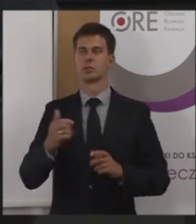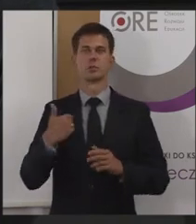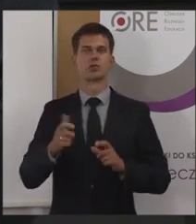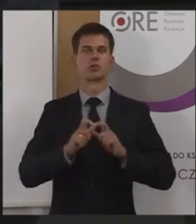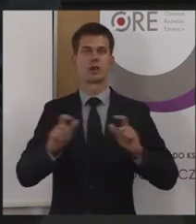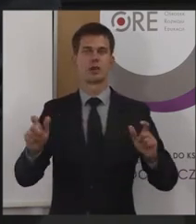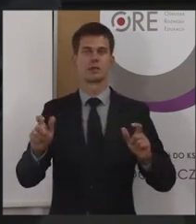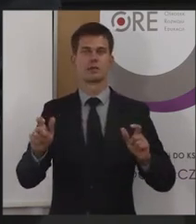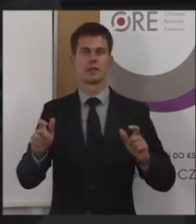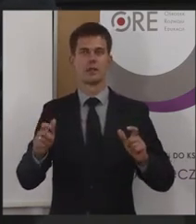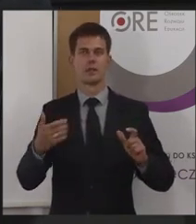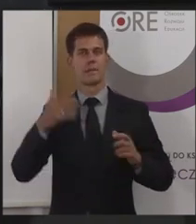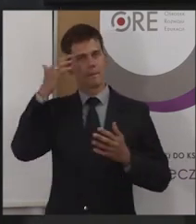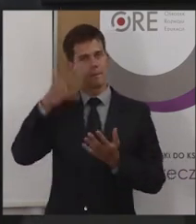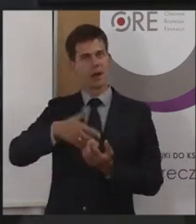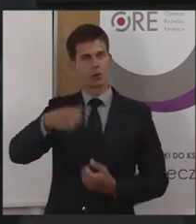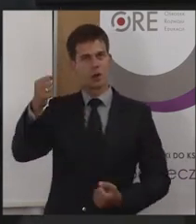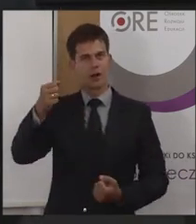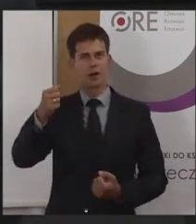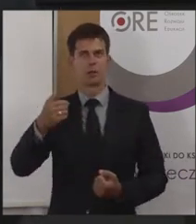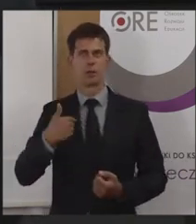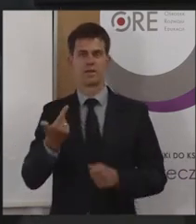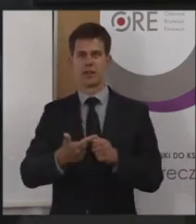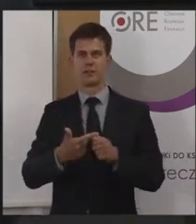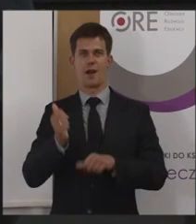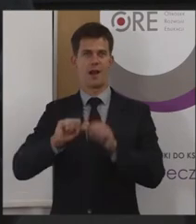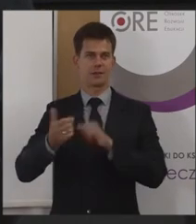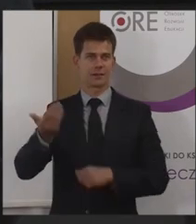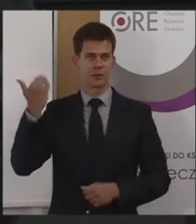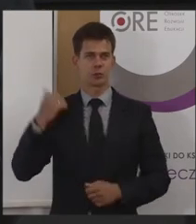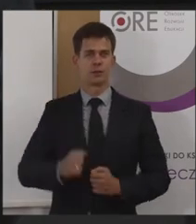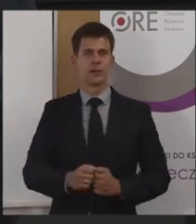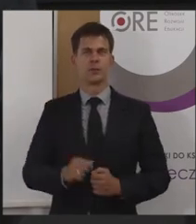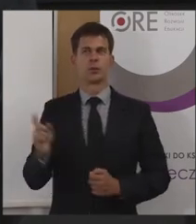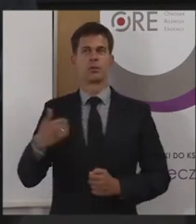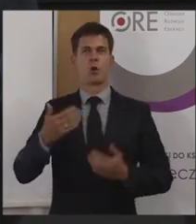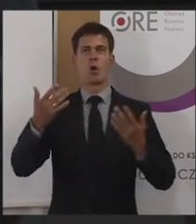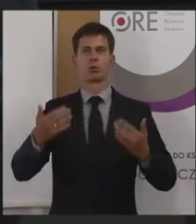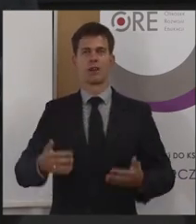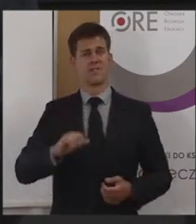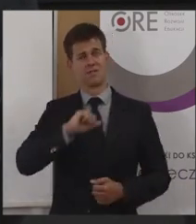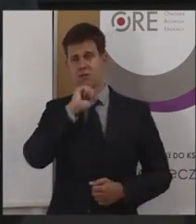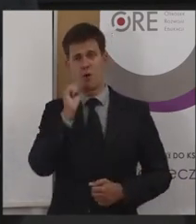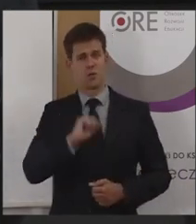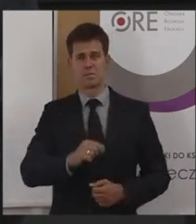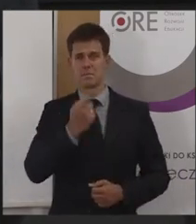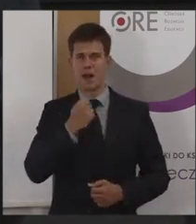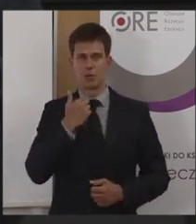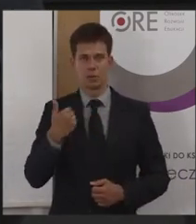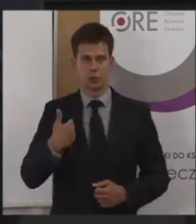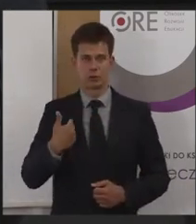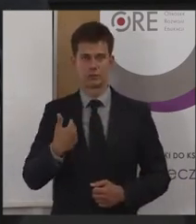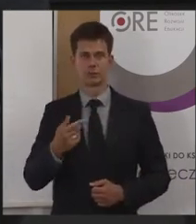ja zdawałem maturę, to było niemal 20 lat temu, komputery jeszcze nie były tak rozpowszechnione,